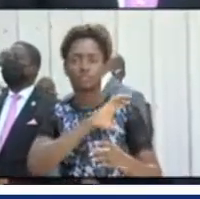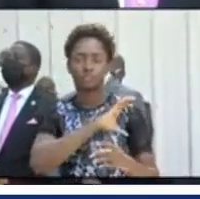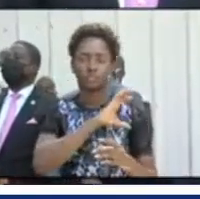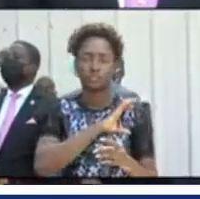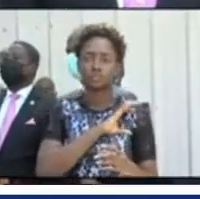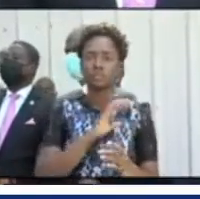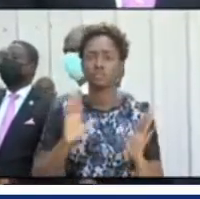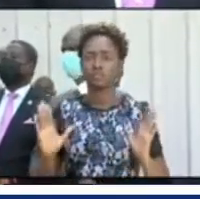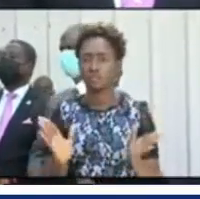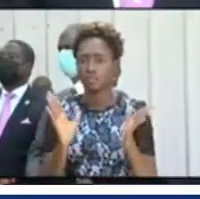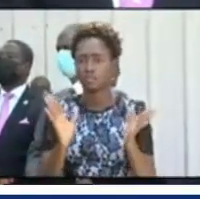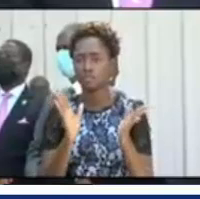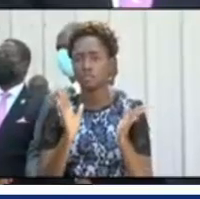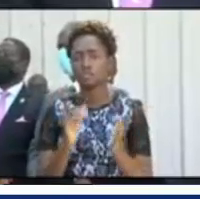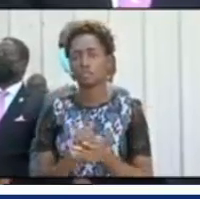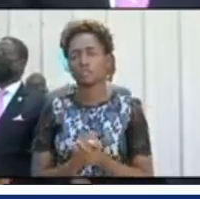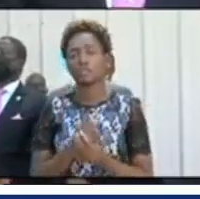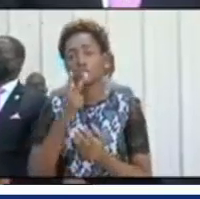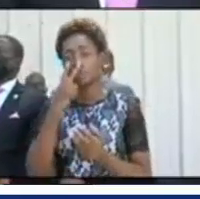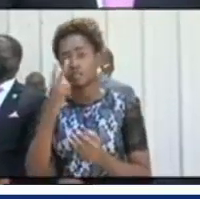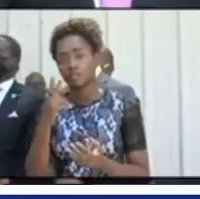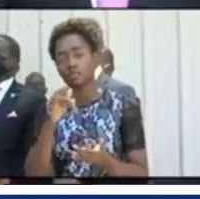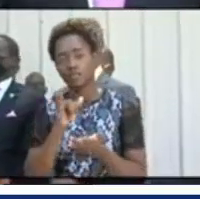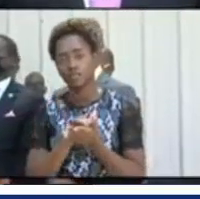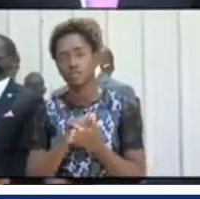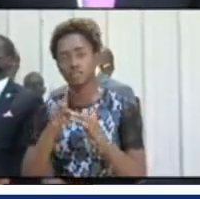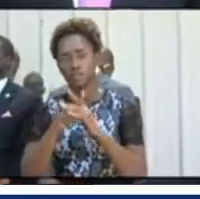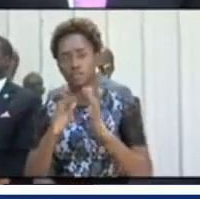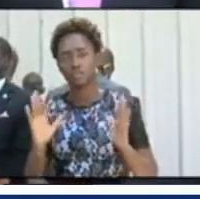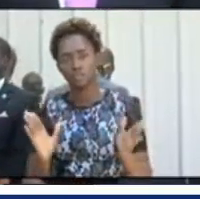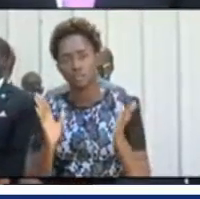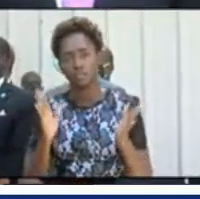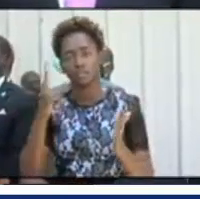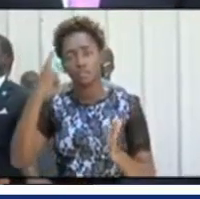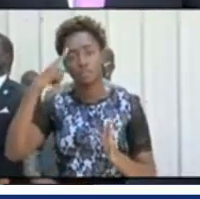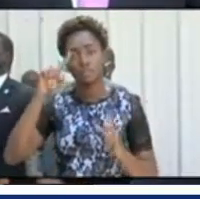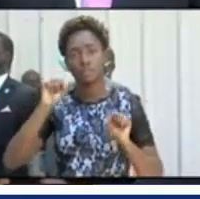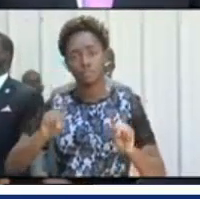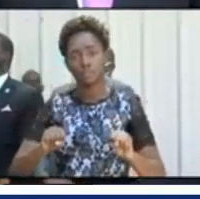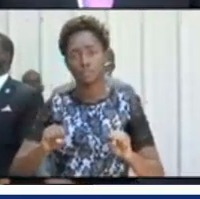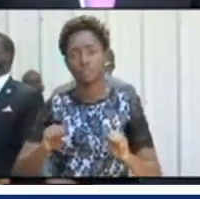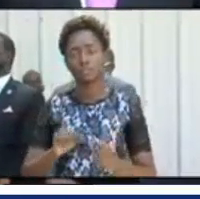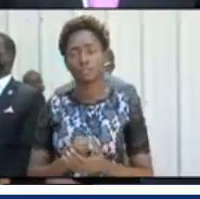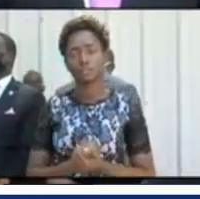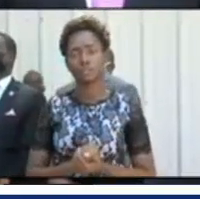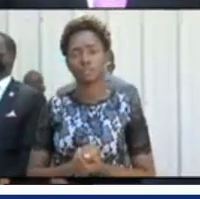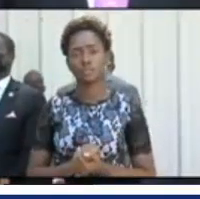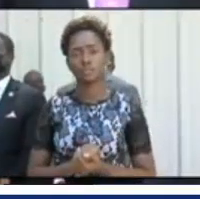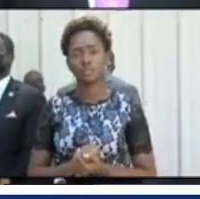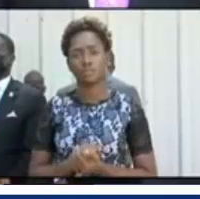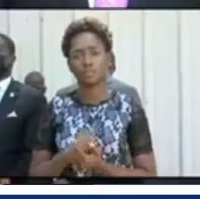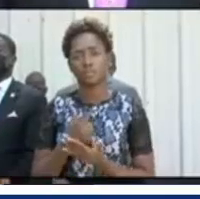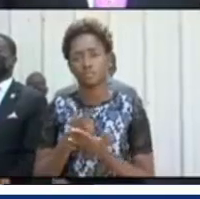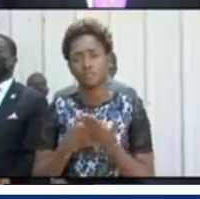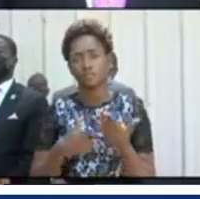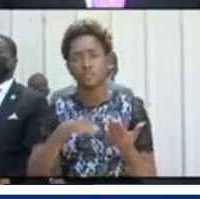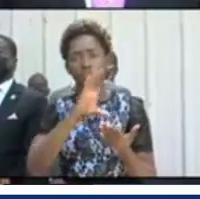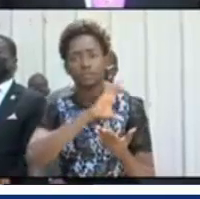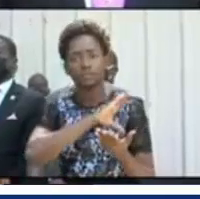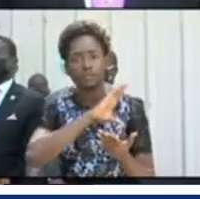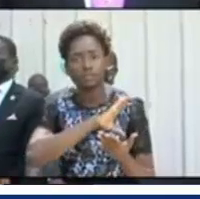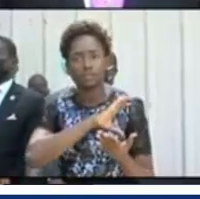renforcer et nous voilà confiance ça de commencer renforcer qui pour permettre que police